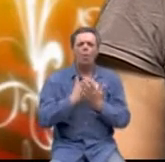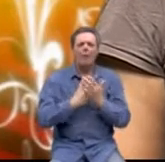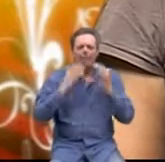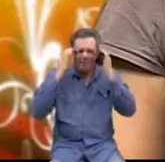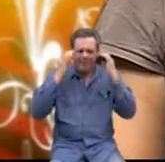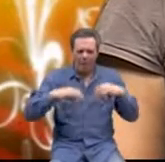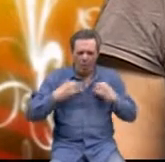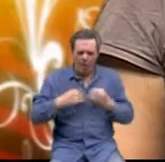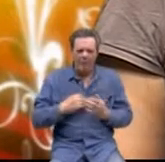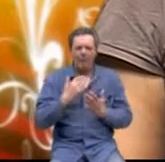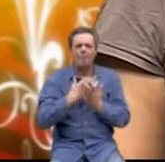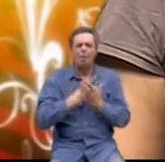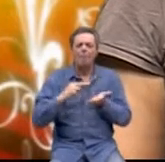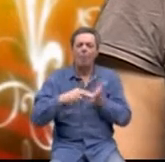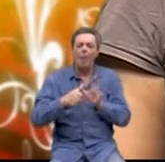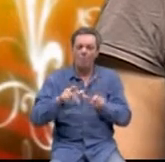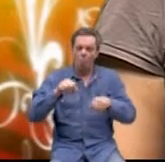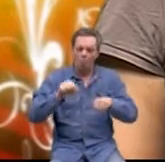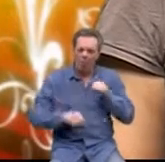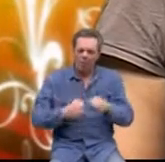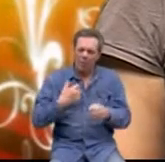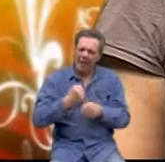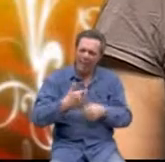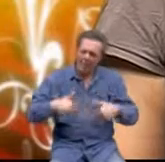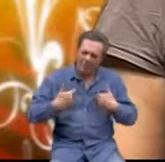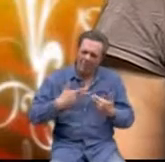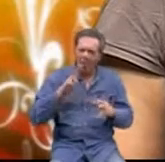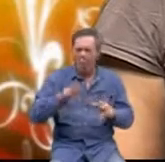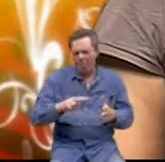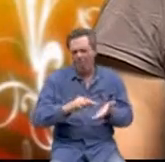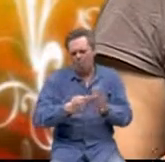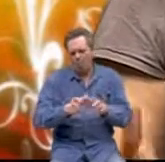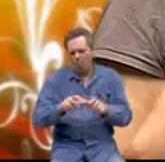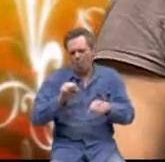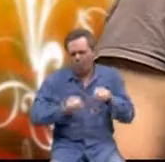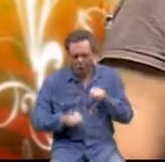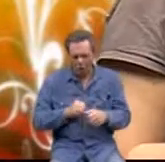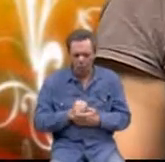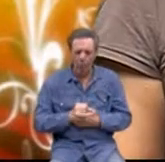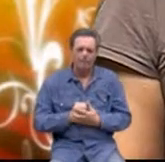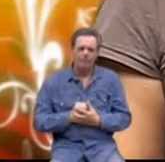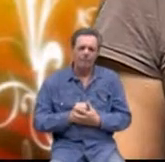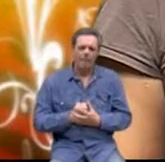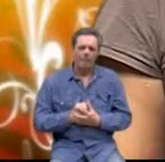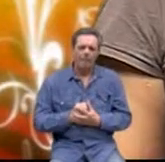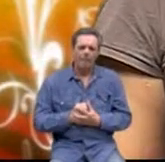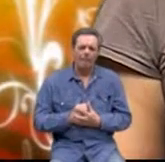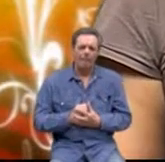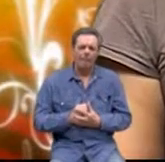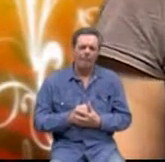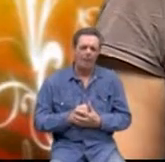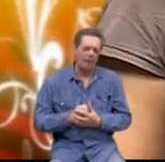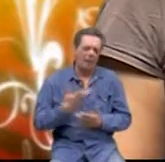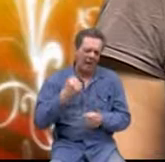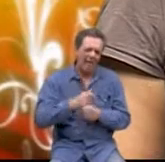mentalnog zdravlja, program problemi u ponašanju gdje radimo s mladima koji imaju nekakve probleme u ponašanju ili su u riziku od razvijanja toga, isto tako i s